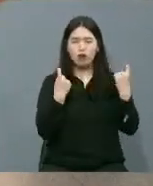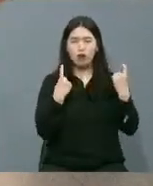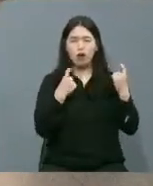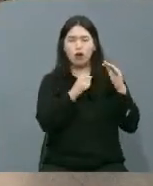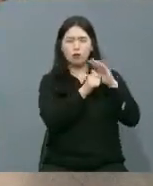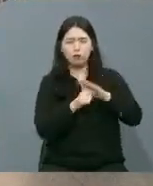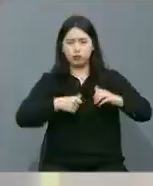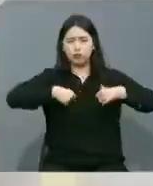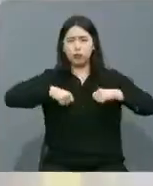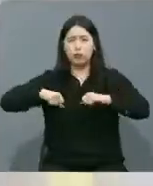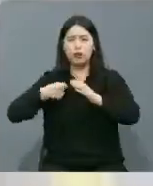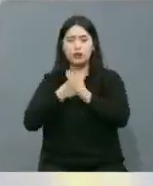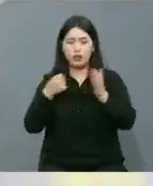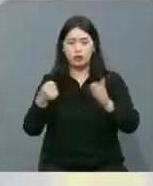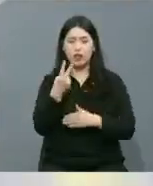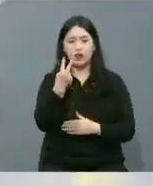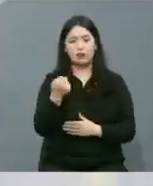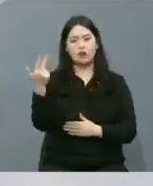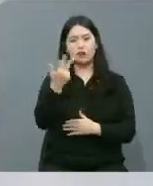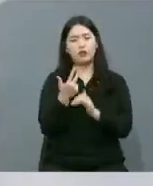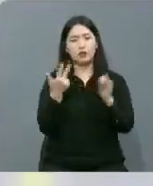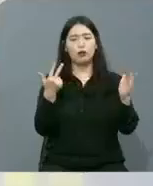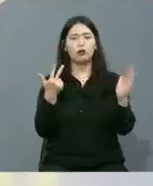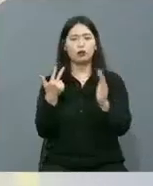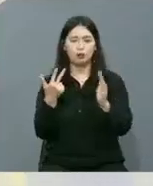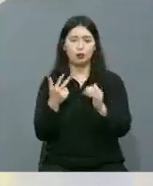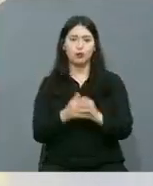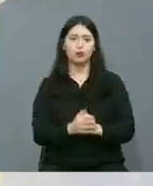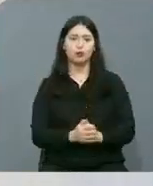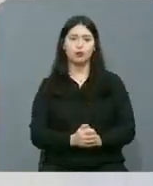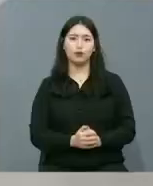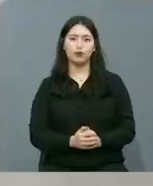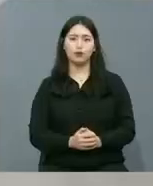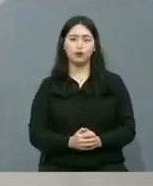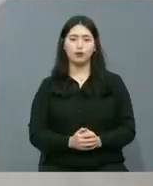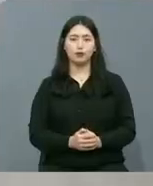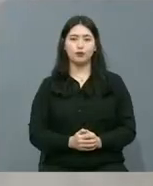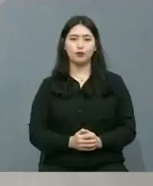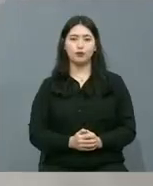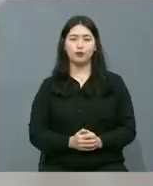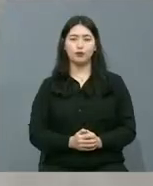속에서 2만 7천 명대로 떨어졌습니다. KBS 뉴스 안서연입니다.